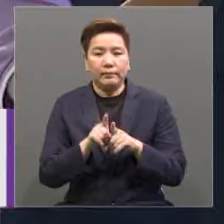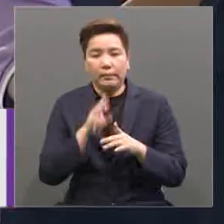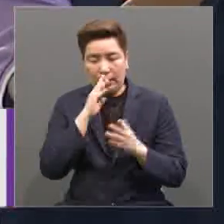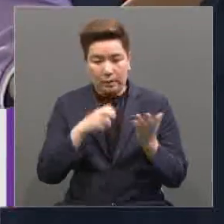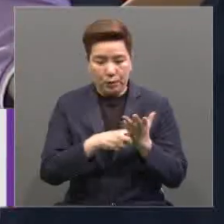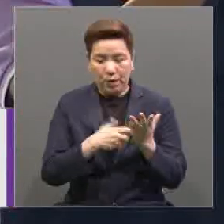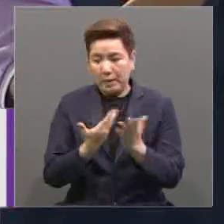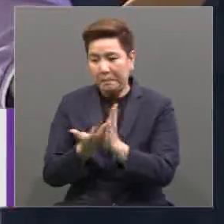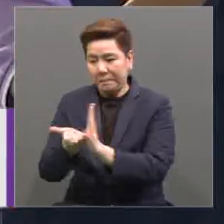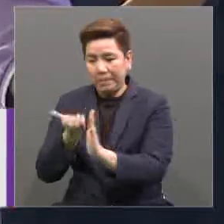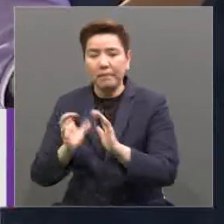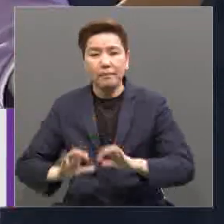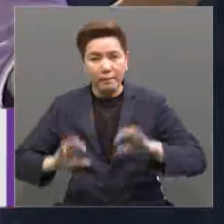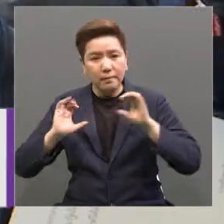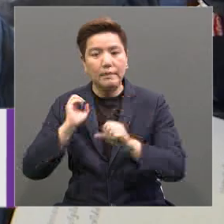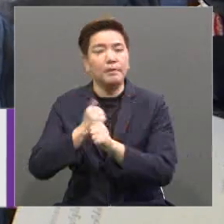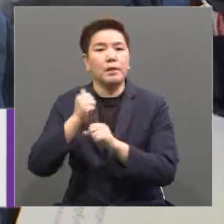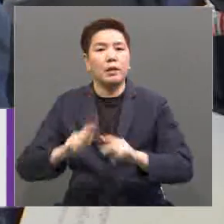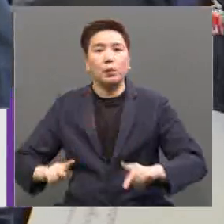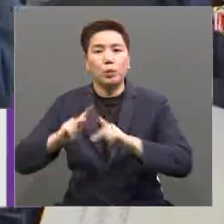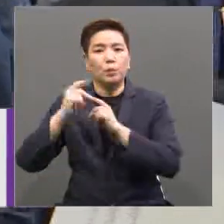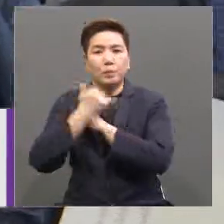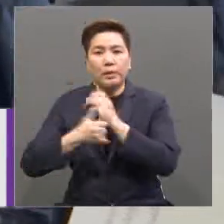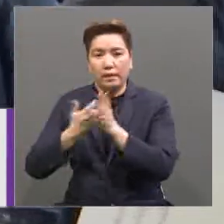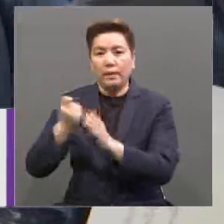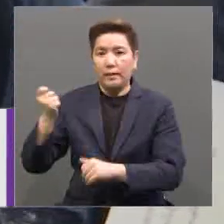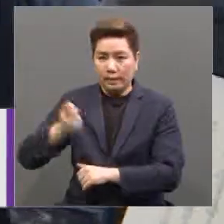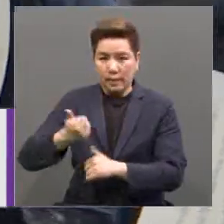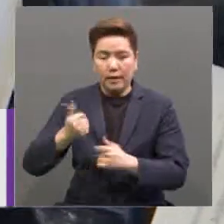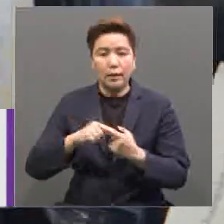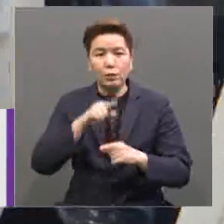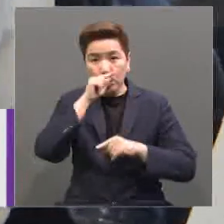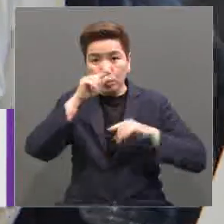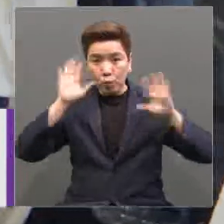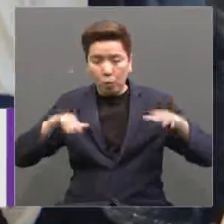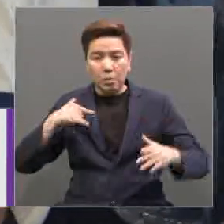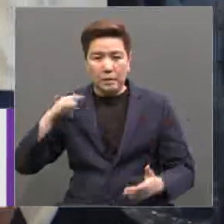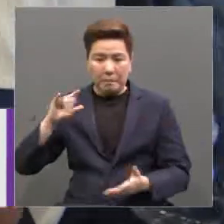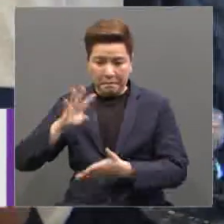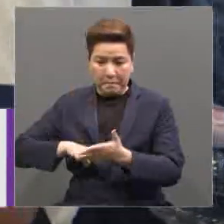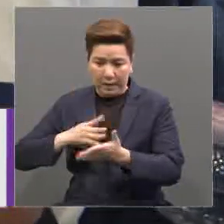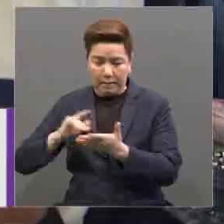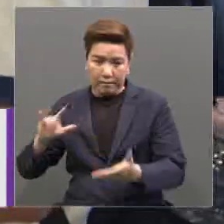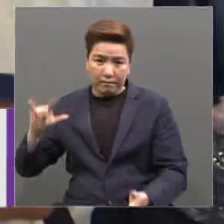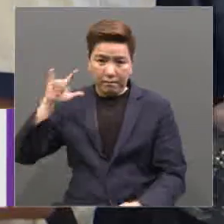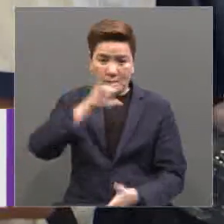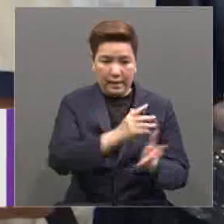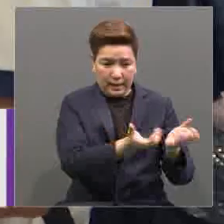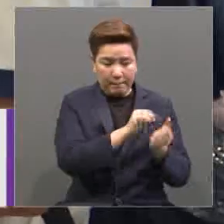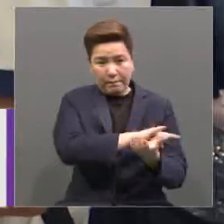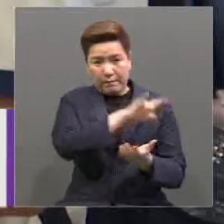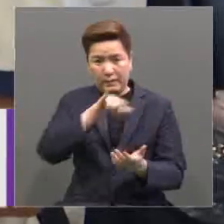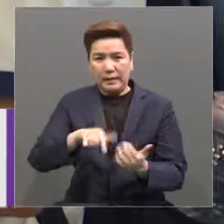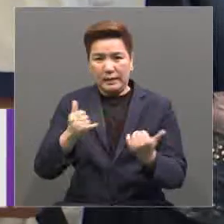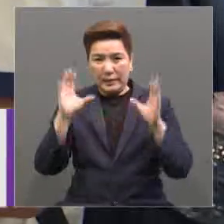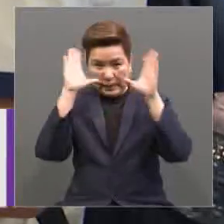ตั๋วเนี่ยมาเบิกกับในส่วนของกระทรวงแรงงานกระทรวงการต่างประเทศนะครับส่วนสายการบินนกแอร์เองก็ยังมีกำหนดที่จะพาคนไทยมาถึงดอนเมือง